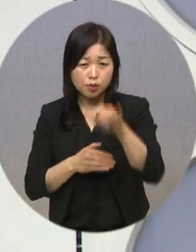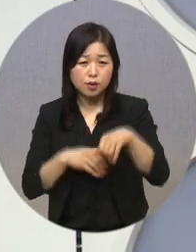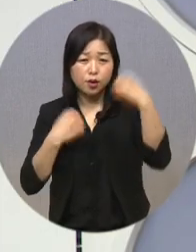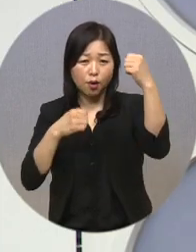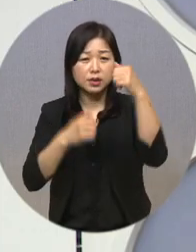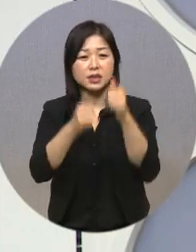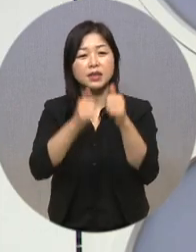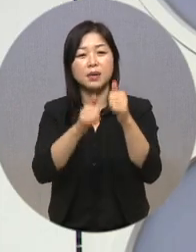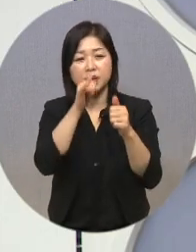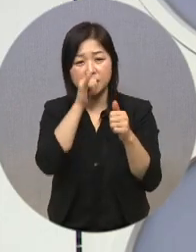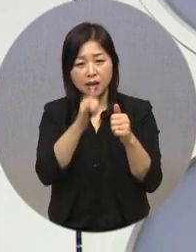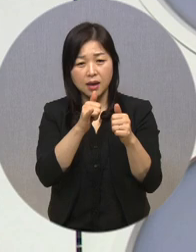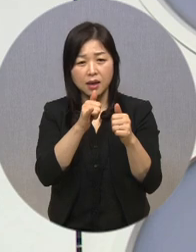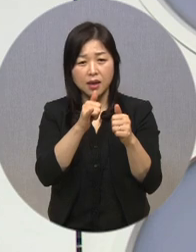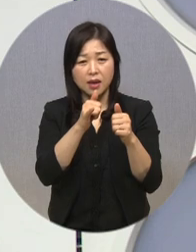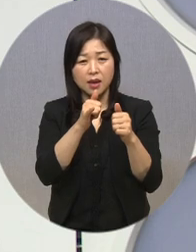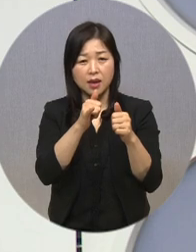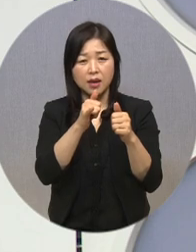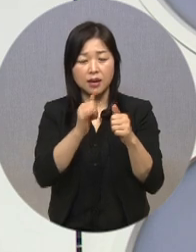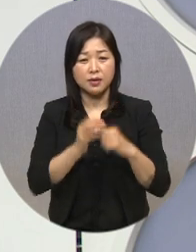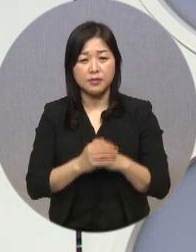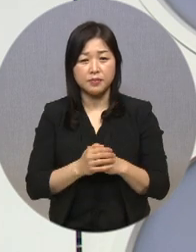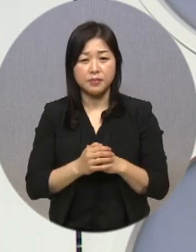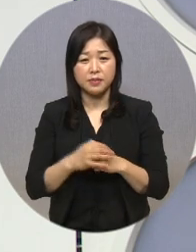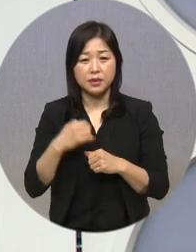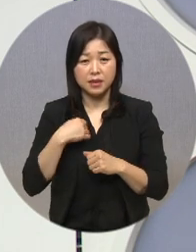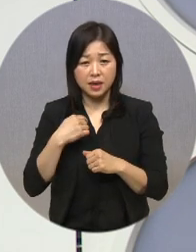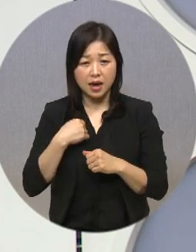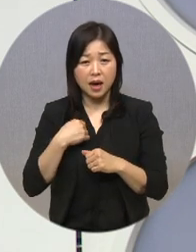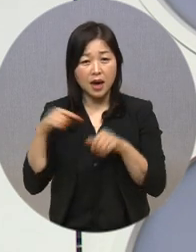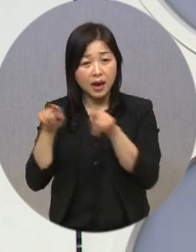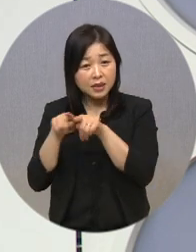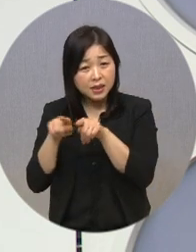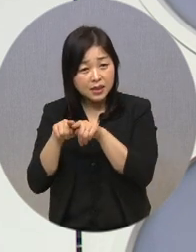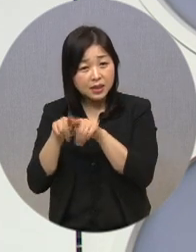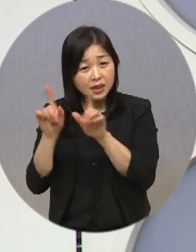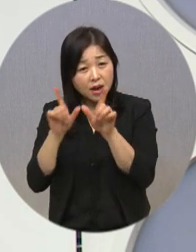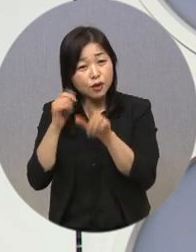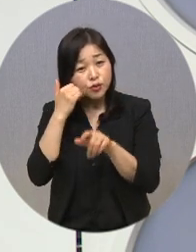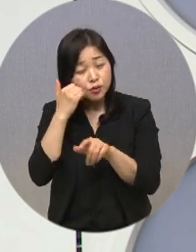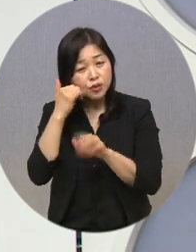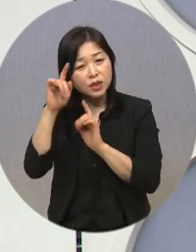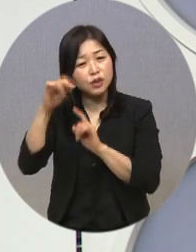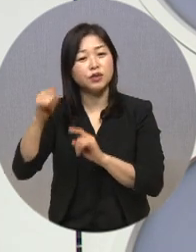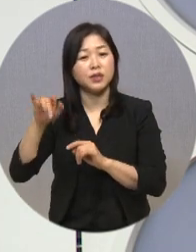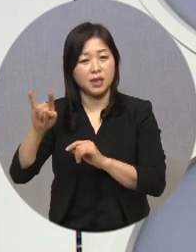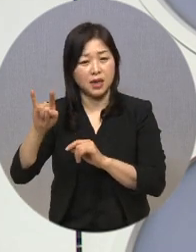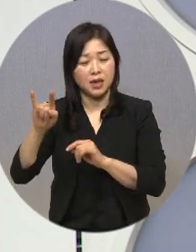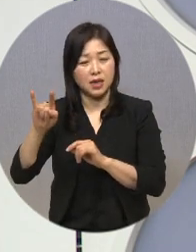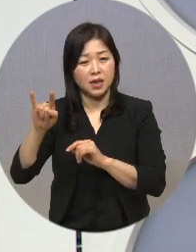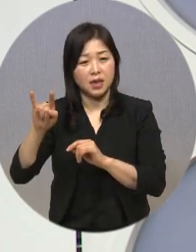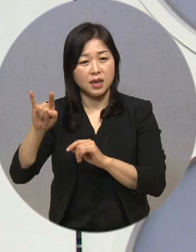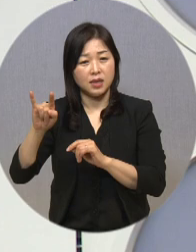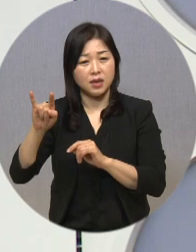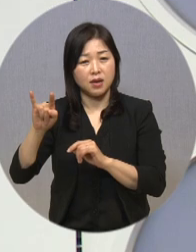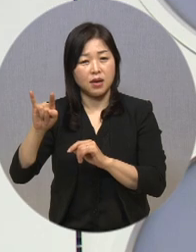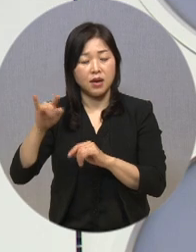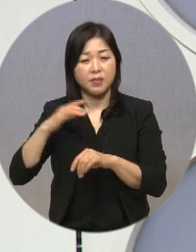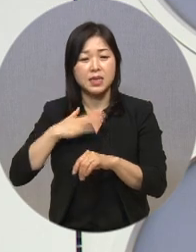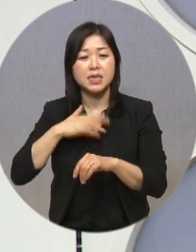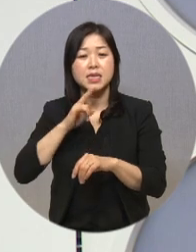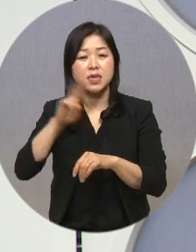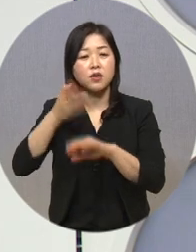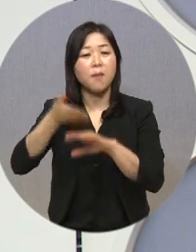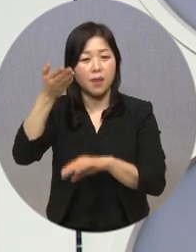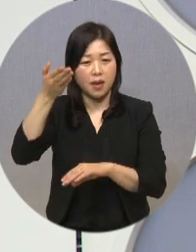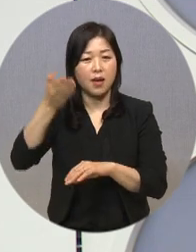했는데 제가 누구하고 자취한 거 아니 이순재하고 자취를 했습니다. 아, 예. 그 양반 나보다 2년 선배입니다. 네. 그래서